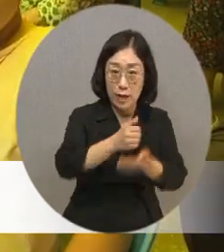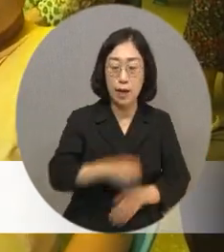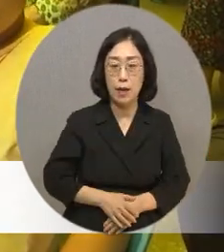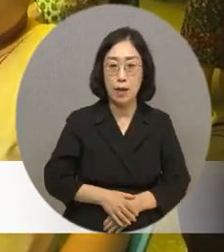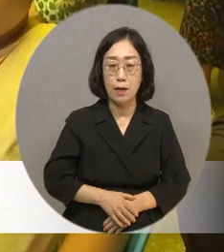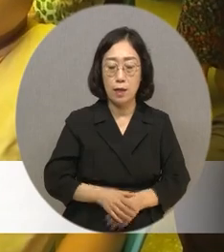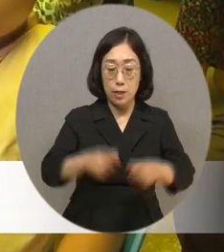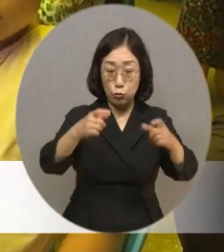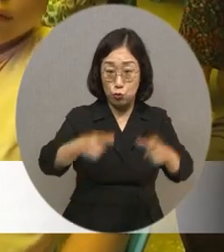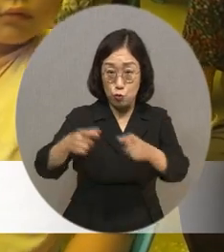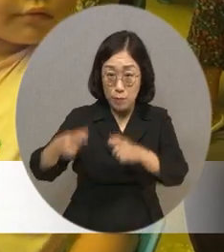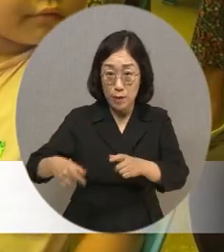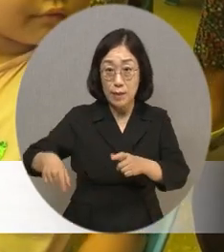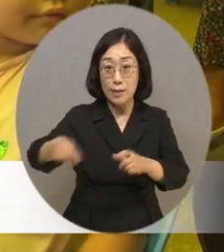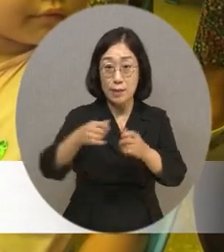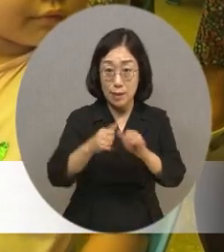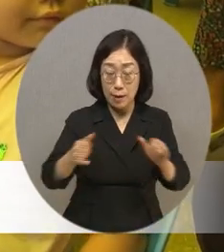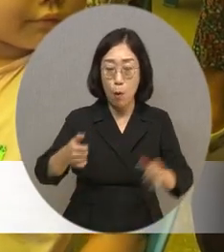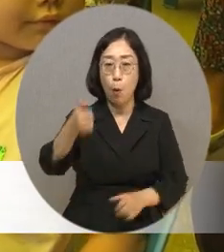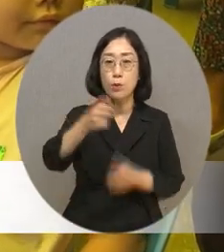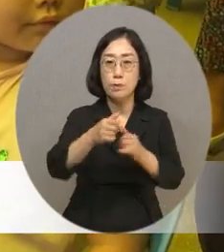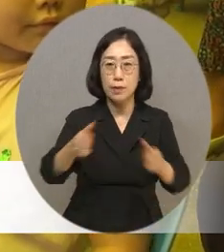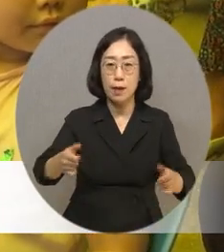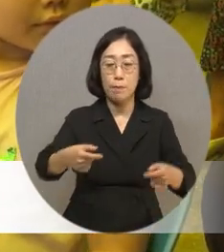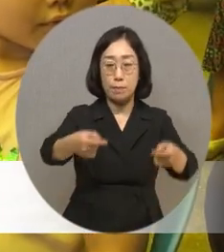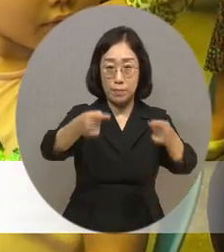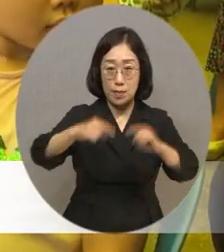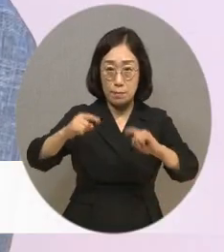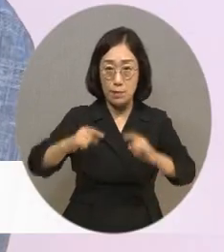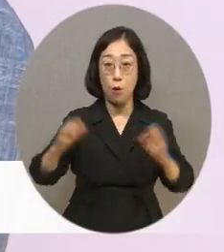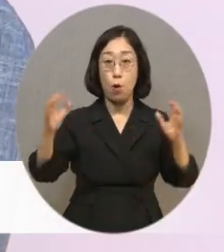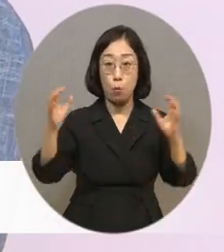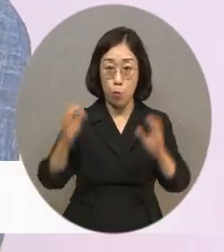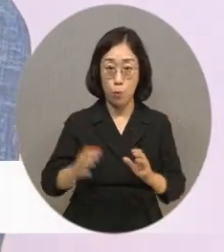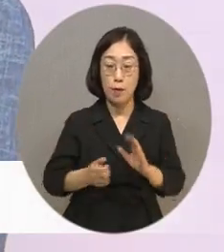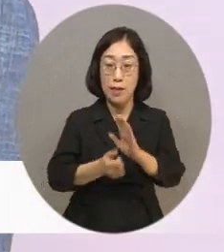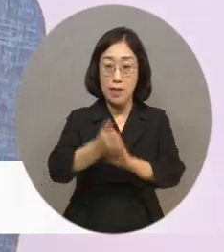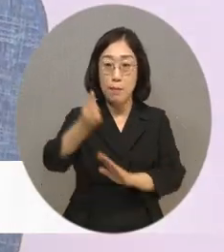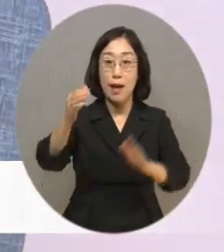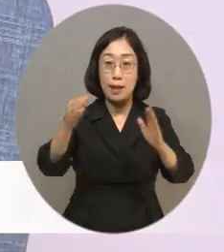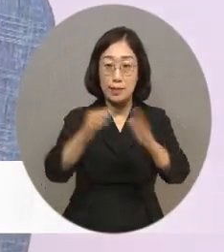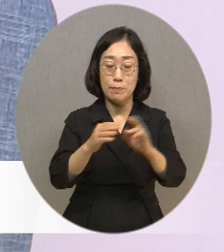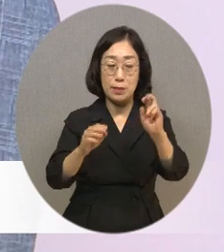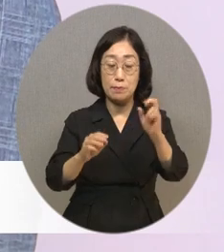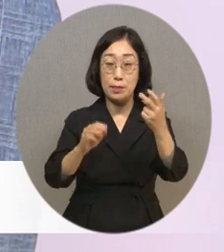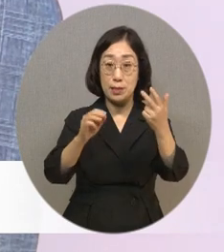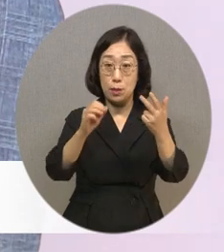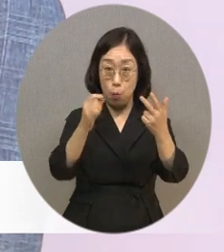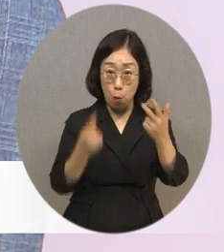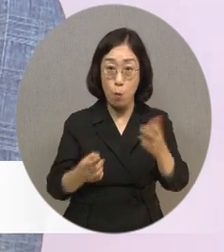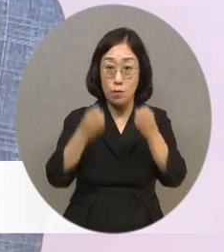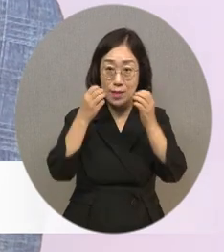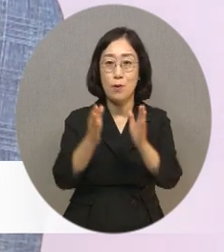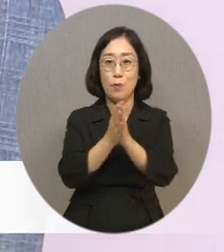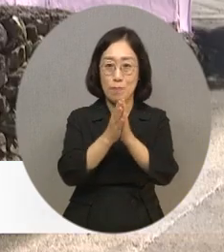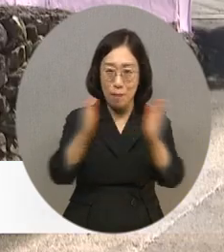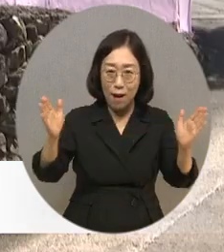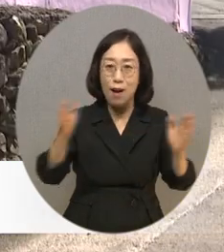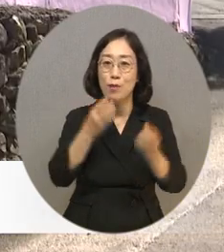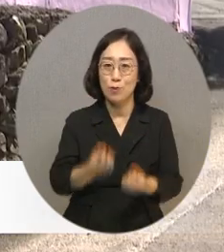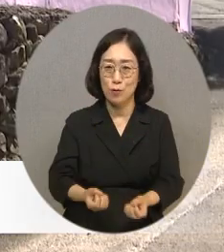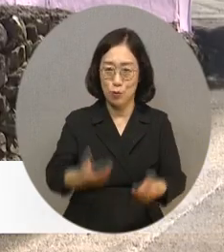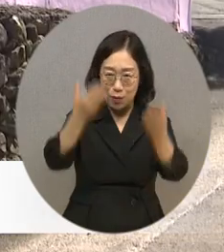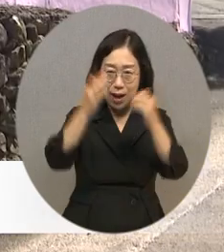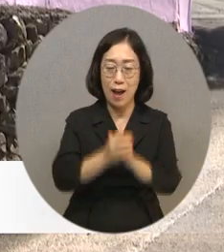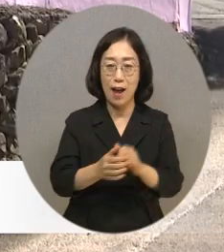및 주민 등 50여 명이 참석한 가운데 희망하우스 27호의 현판식을 열었습니다